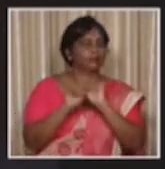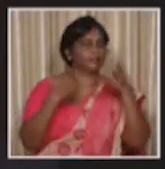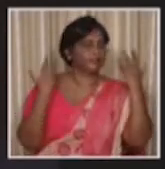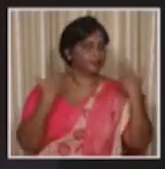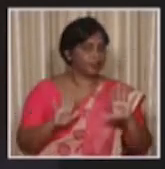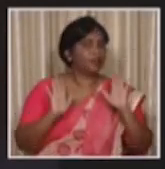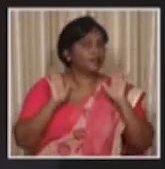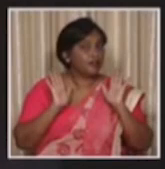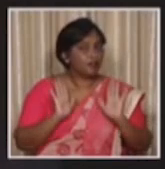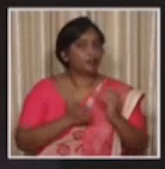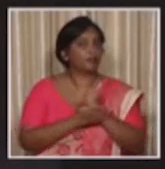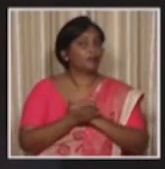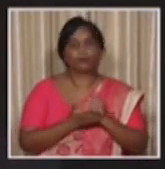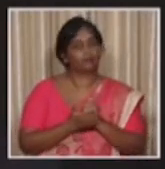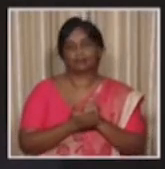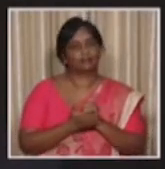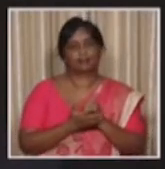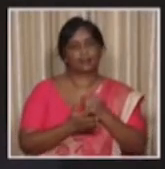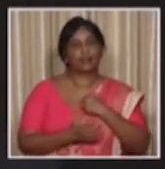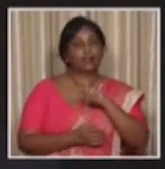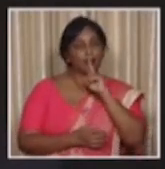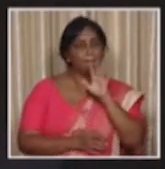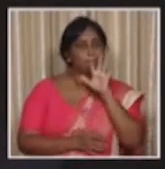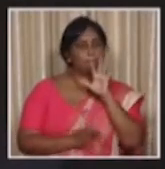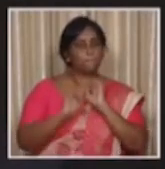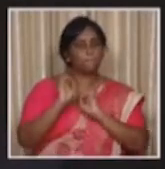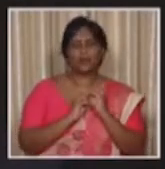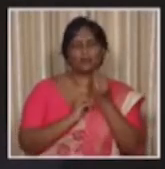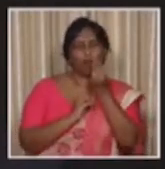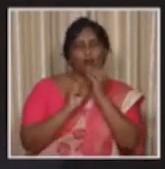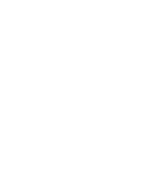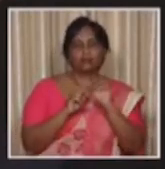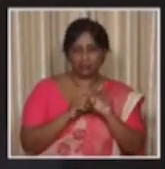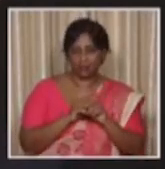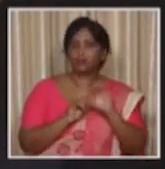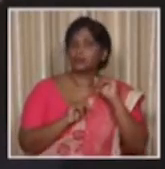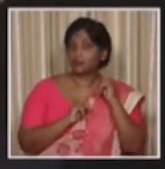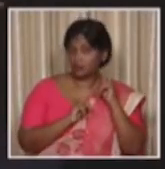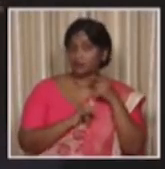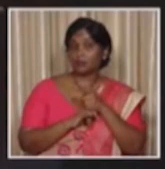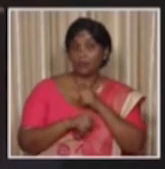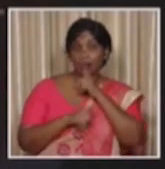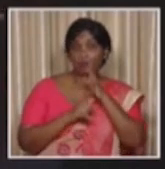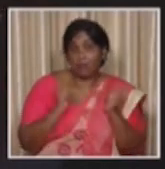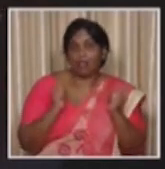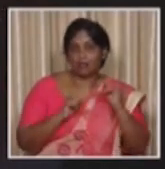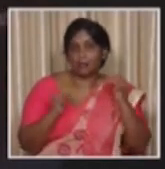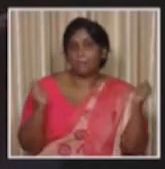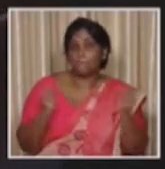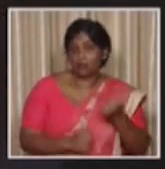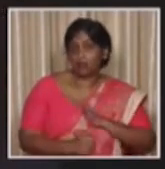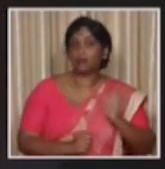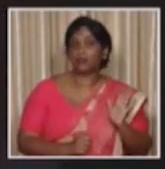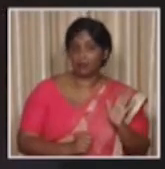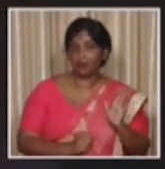හැබැයි ඒ සියල්ල නෙවෙයි මා කියනවා 100ට 5ක්වත් එළියට අවිලා නැහැ. සමහරු මේ ගැන කතා කරනකොට හරි බයයි. හරි